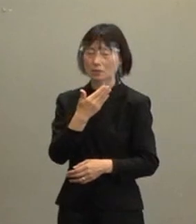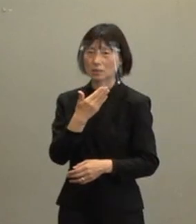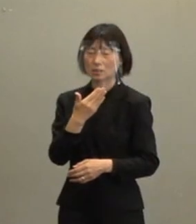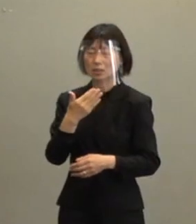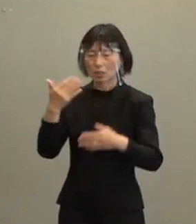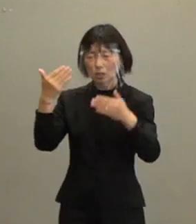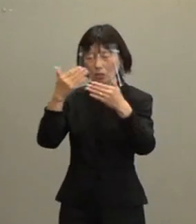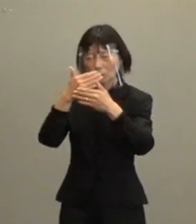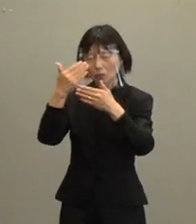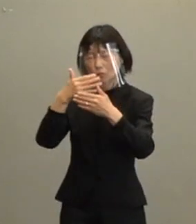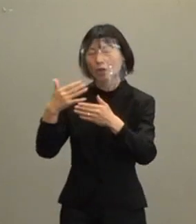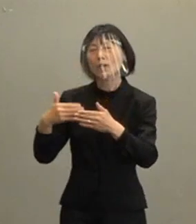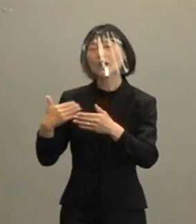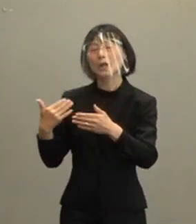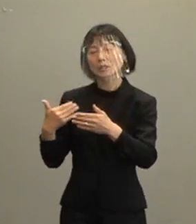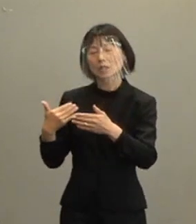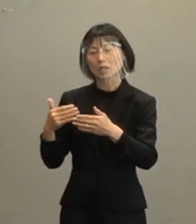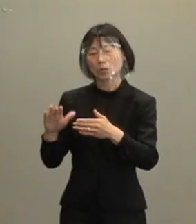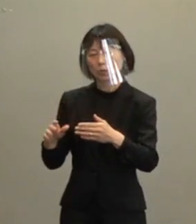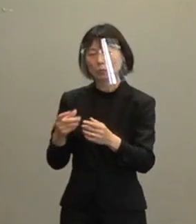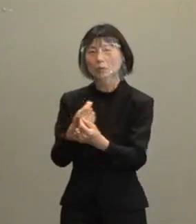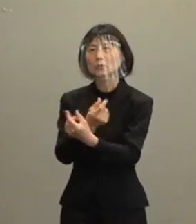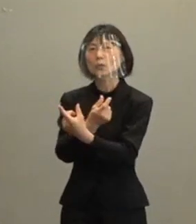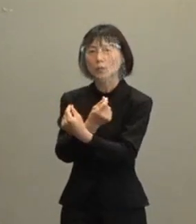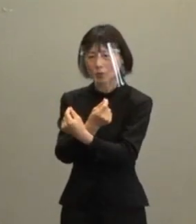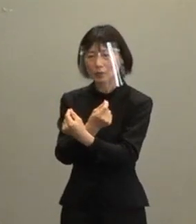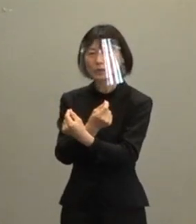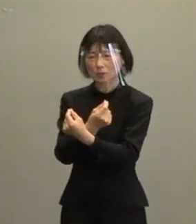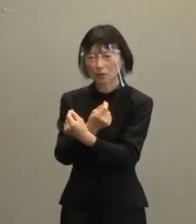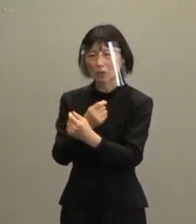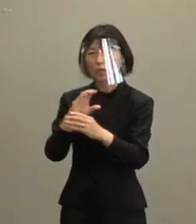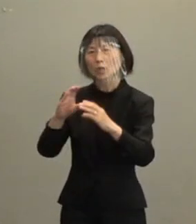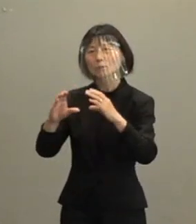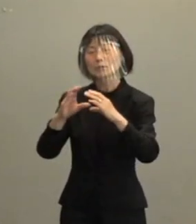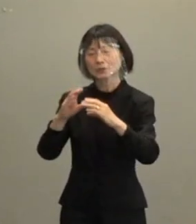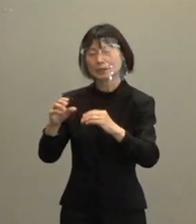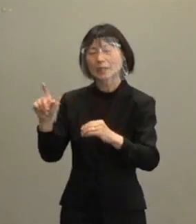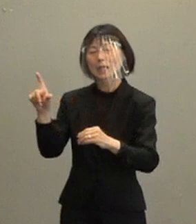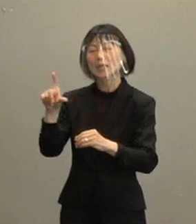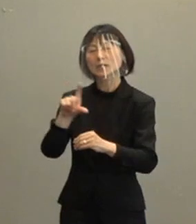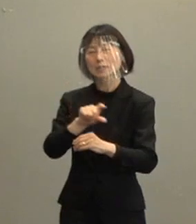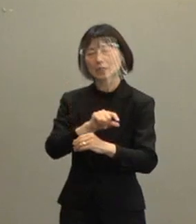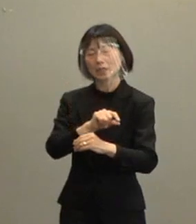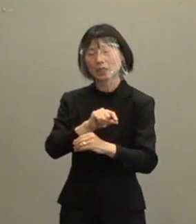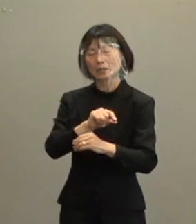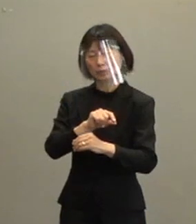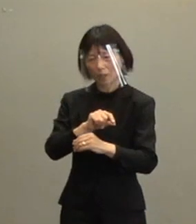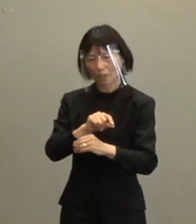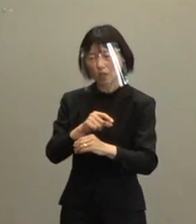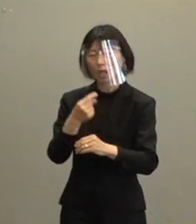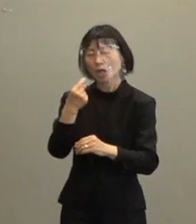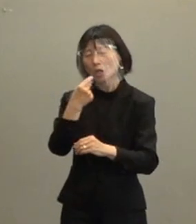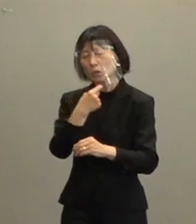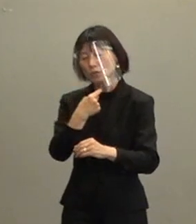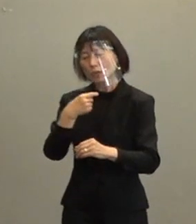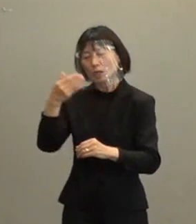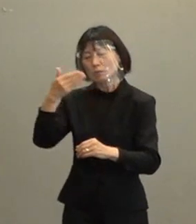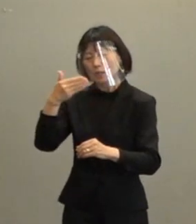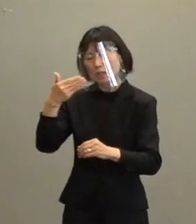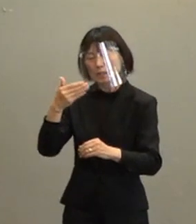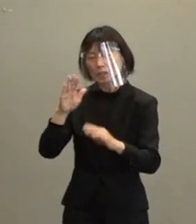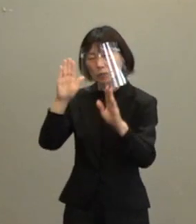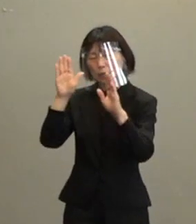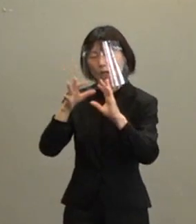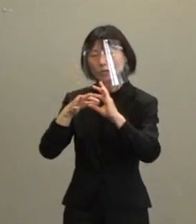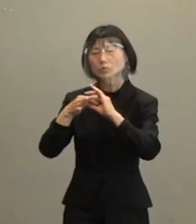見えにくくなり、子ども同士を踏み込んだ感情の行き来が減った気がするですとか、口元が見えない状態が続くこと